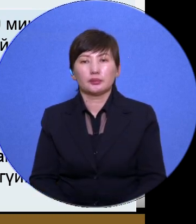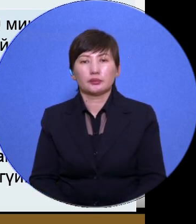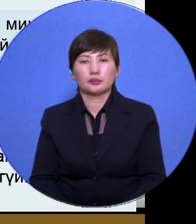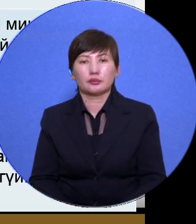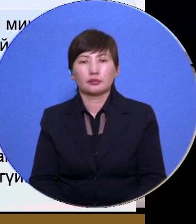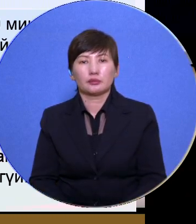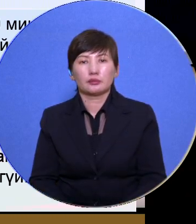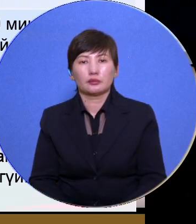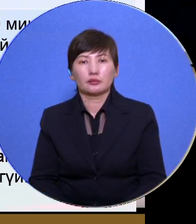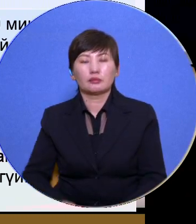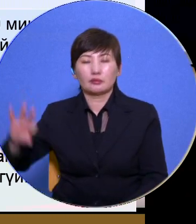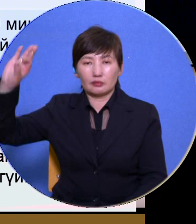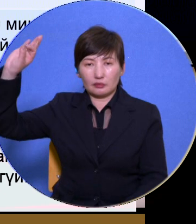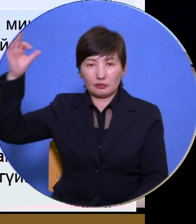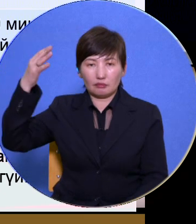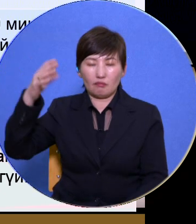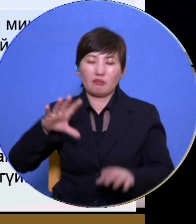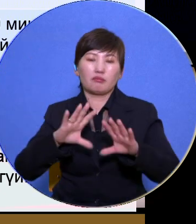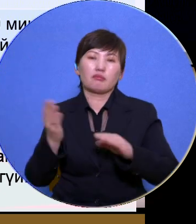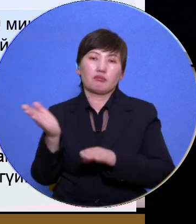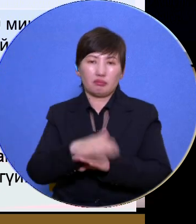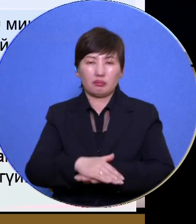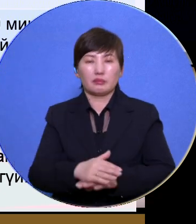За нарны гэрлийн шууд туяанд өгдөг